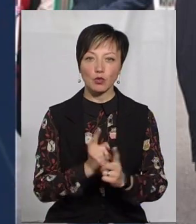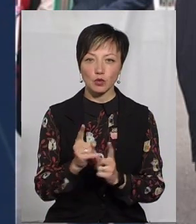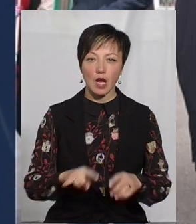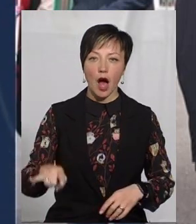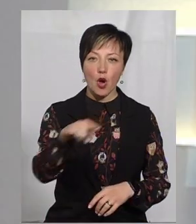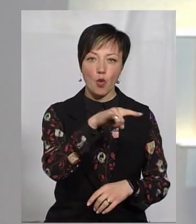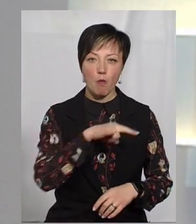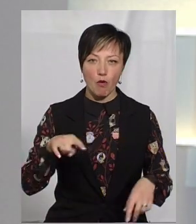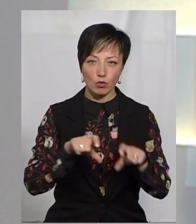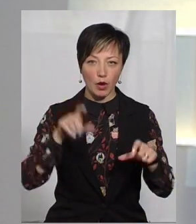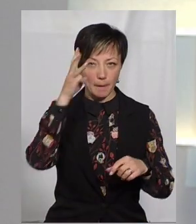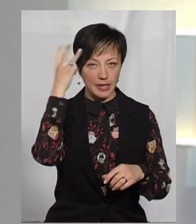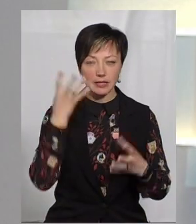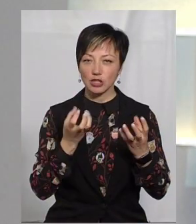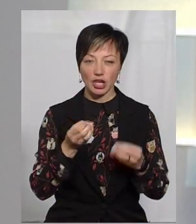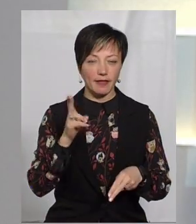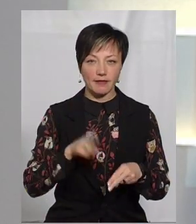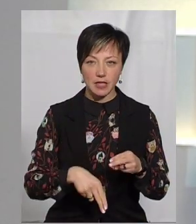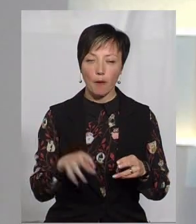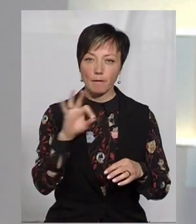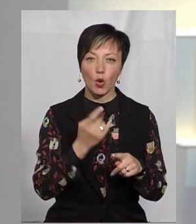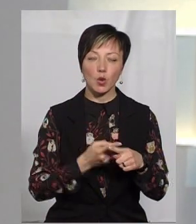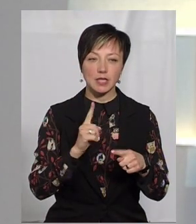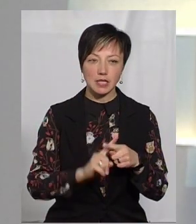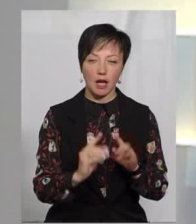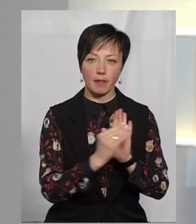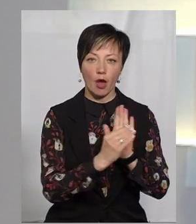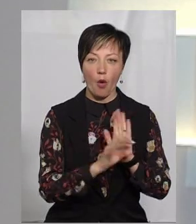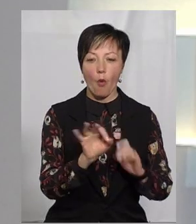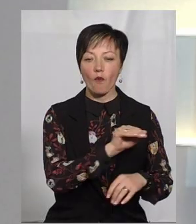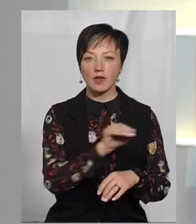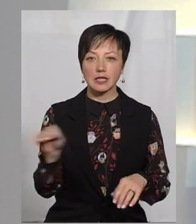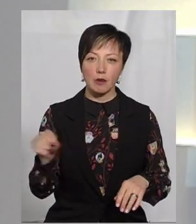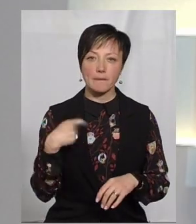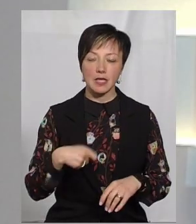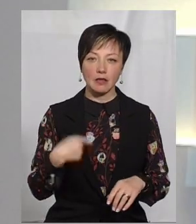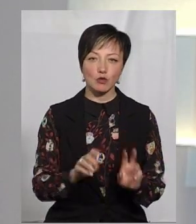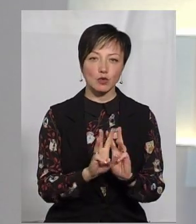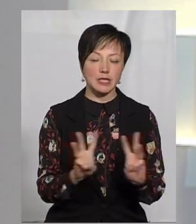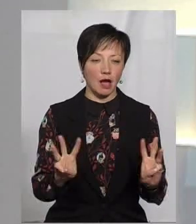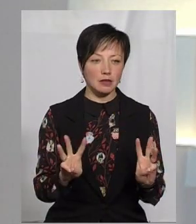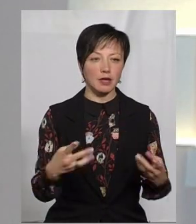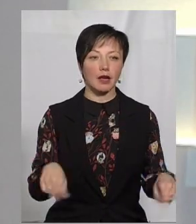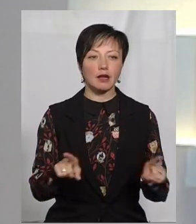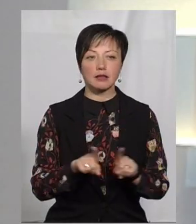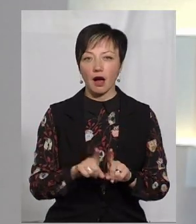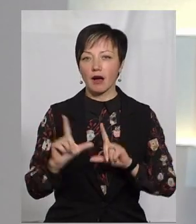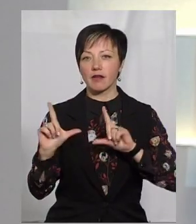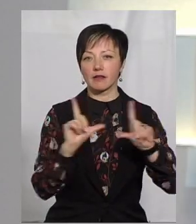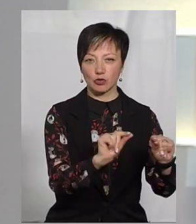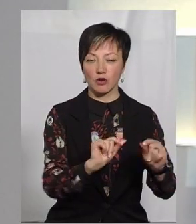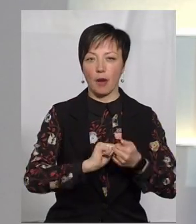реконструкції аеропорту Хмельницький. І це ще не все, але про це йдеться на офіційному президентському сайті. Відтак вирушив